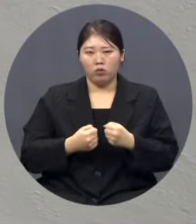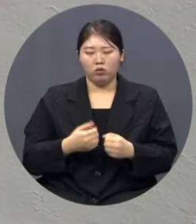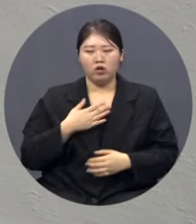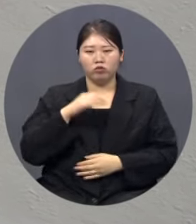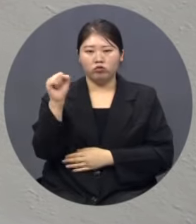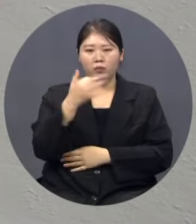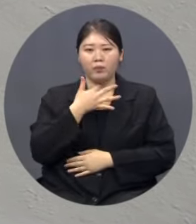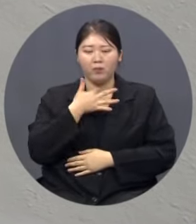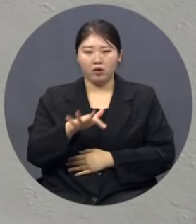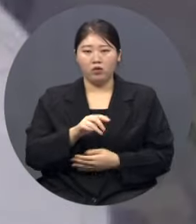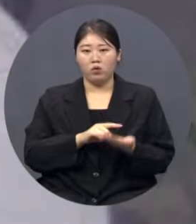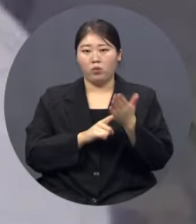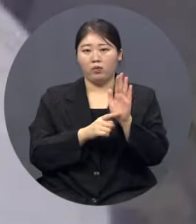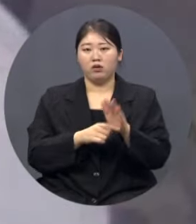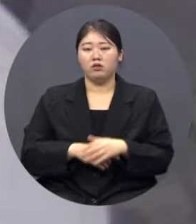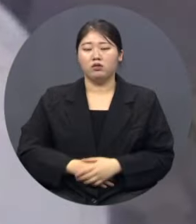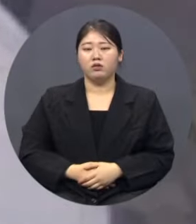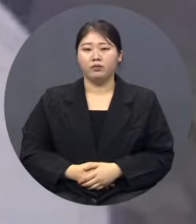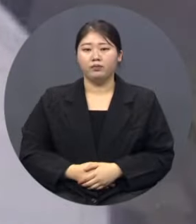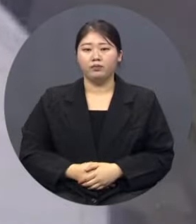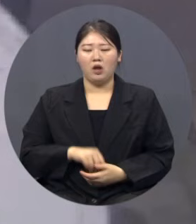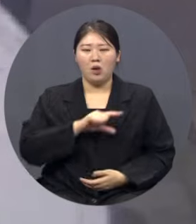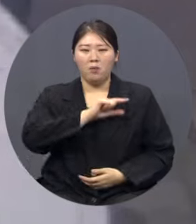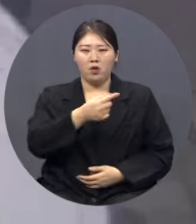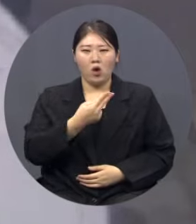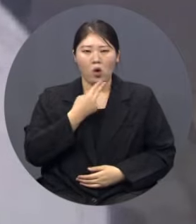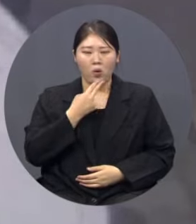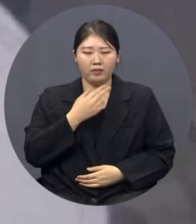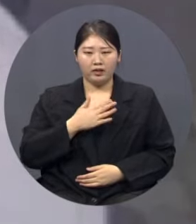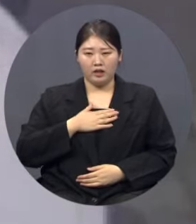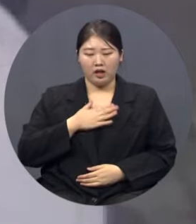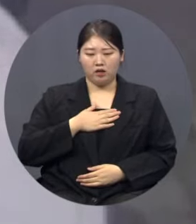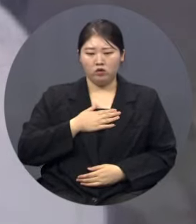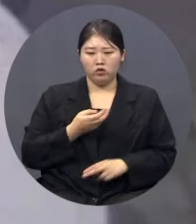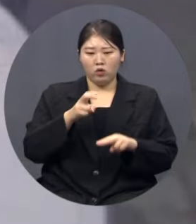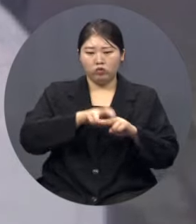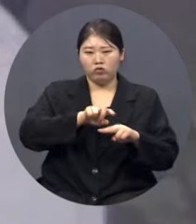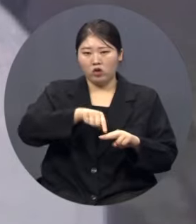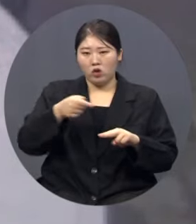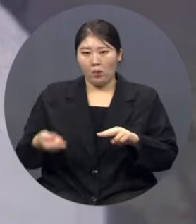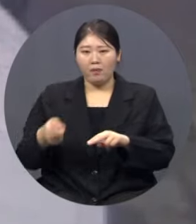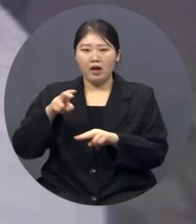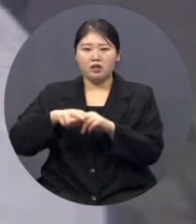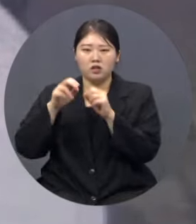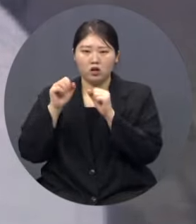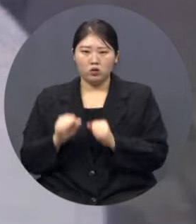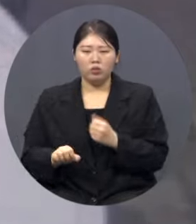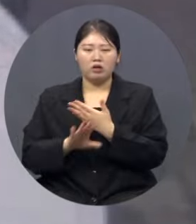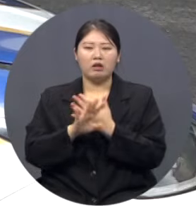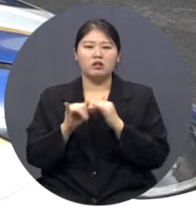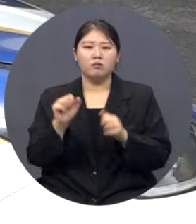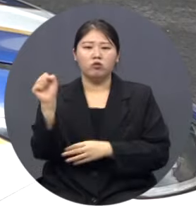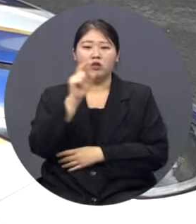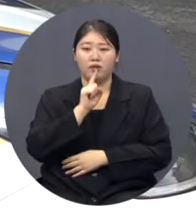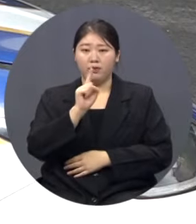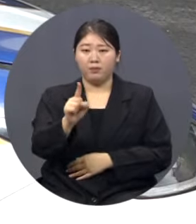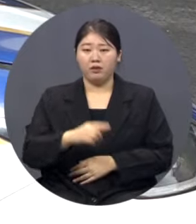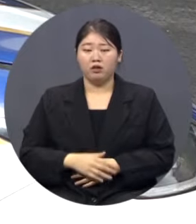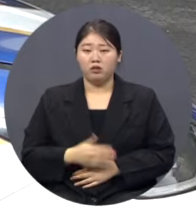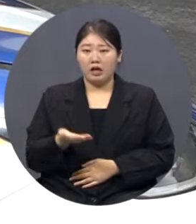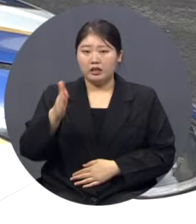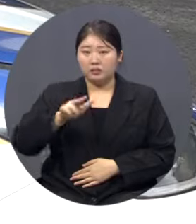전면 부인했습니다. 면허가 없는 자신은 옆에 탔고 다른 일행이 운전을 했다고 주장한 겁니다.